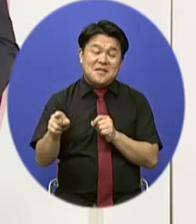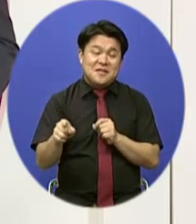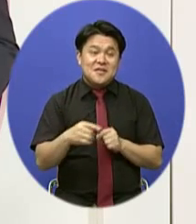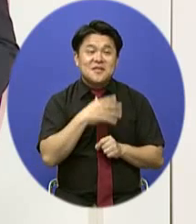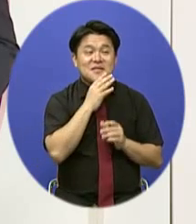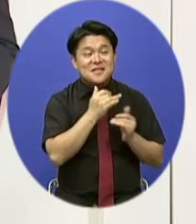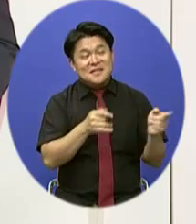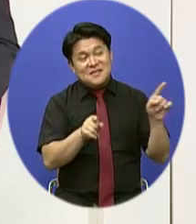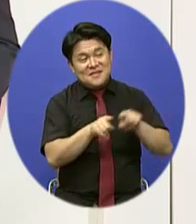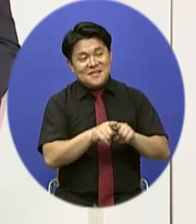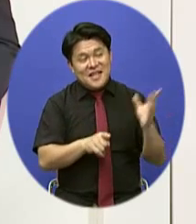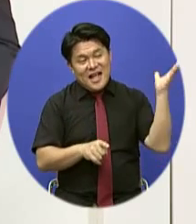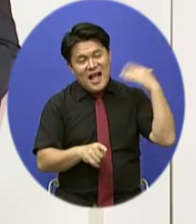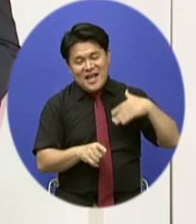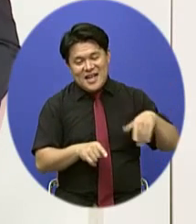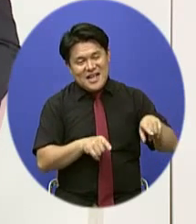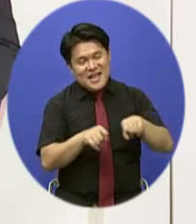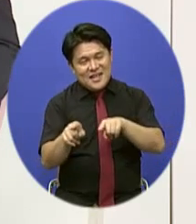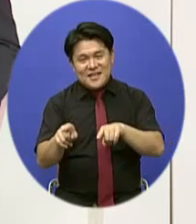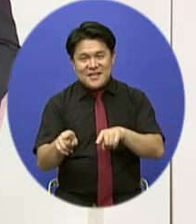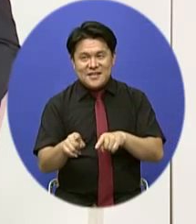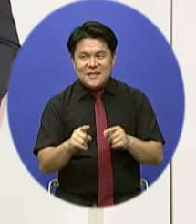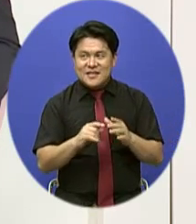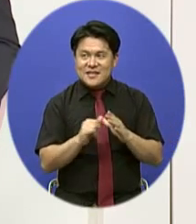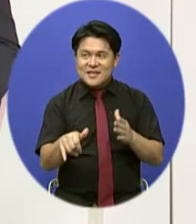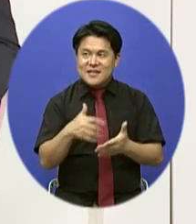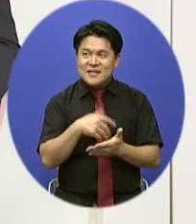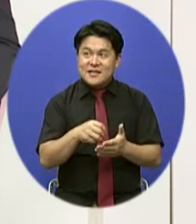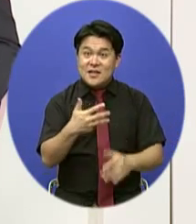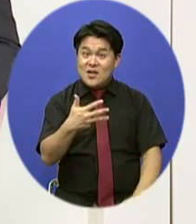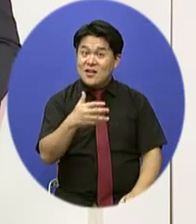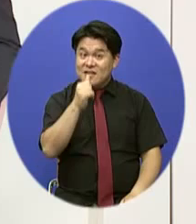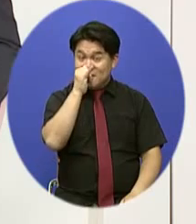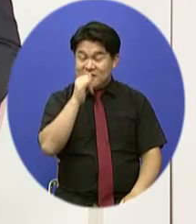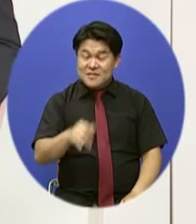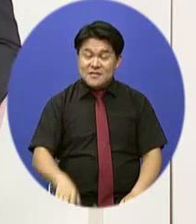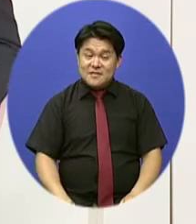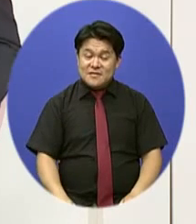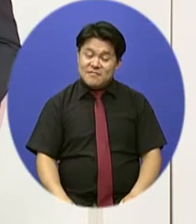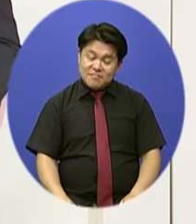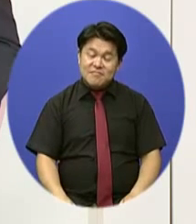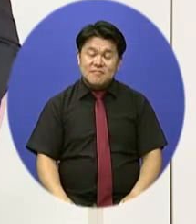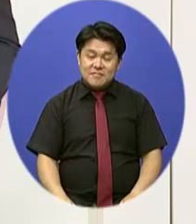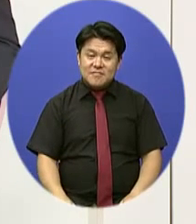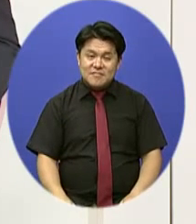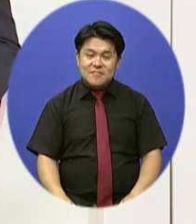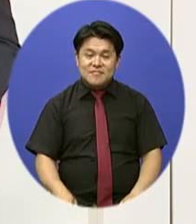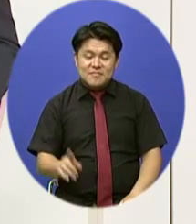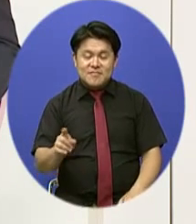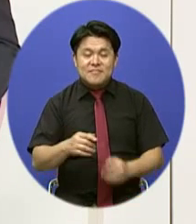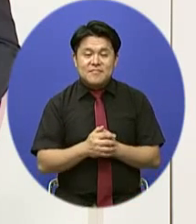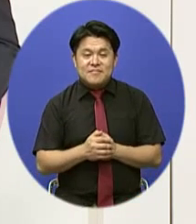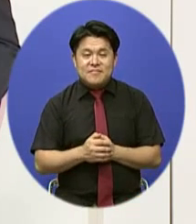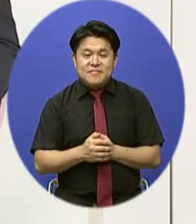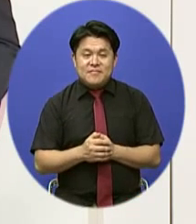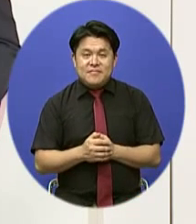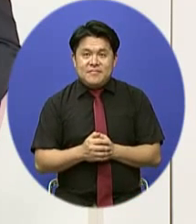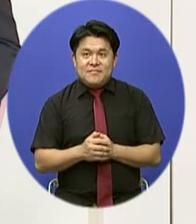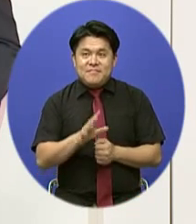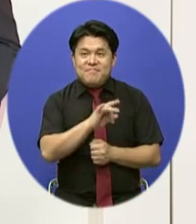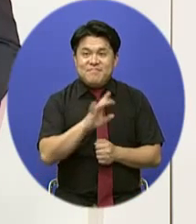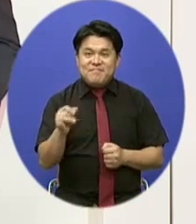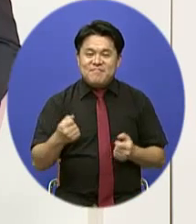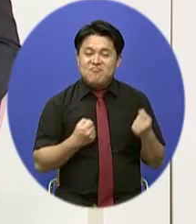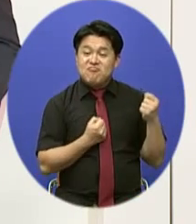어른들하고 애들하고 이제 식구가 8명이 됐는데. 네. 식구 8명이 됐는데 이제 그 뭐 한 번씩 차